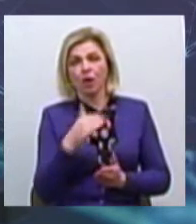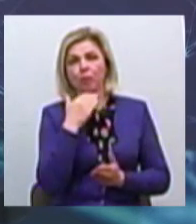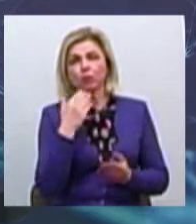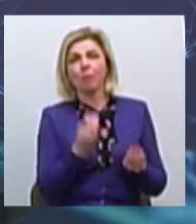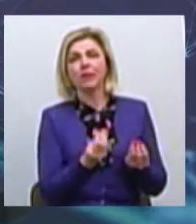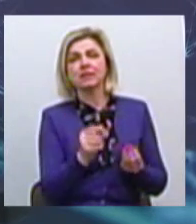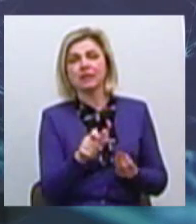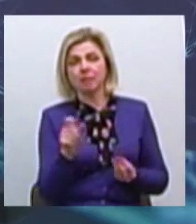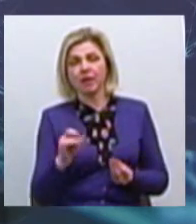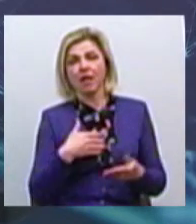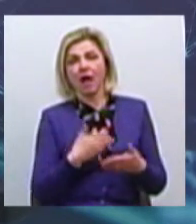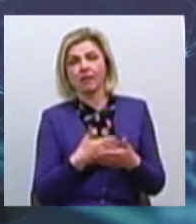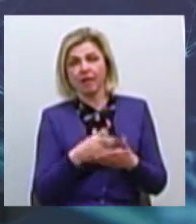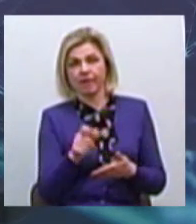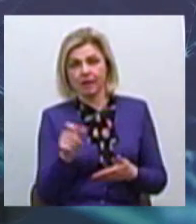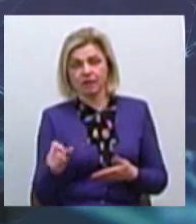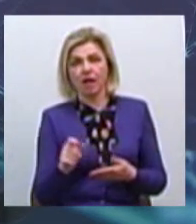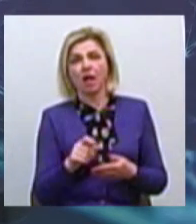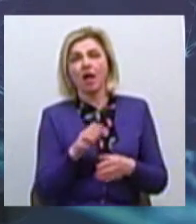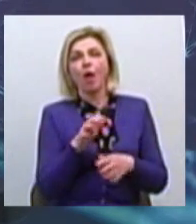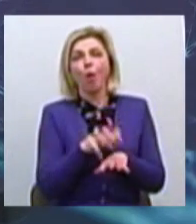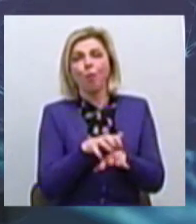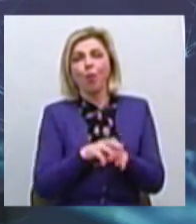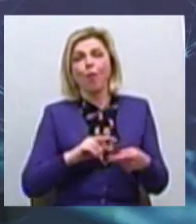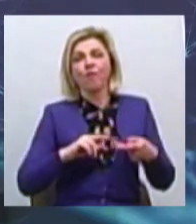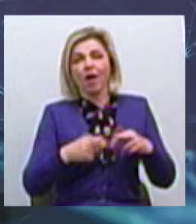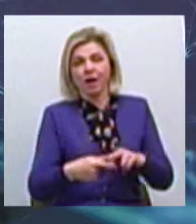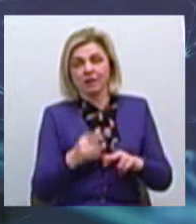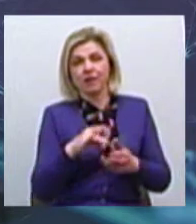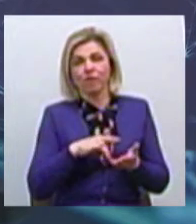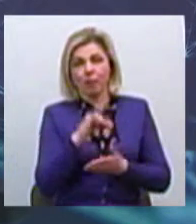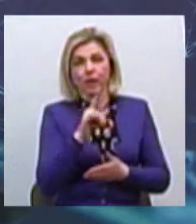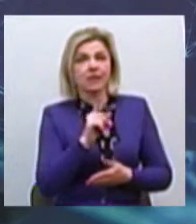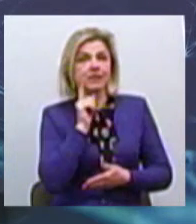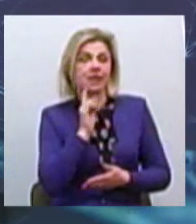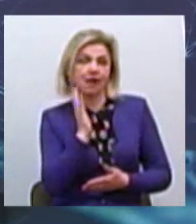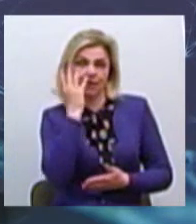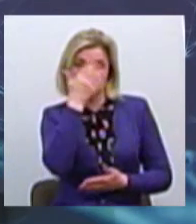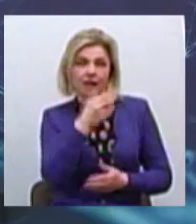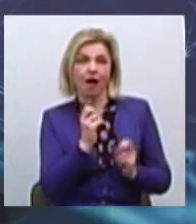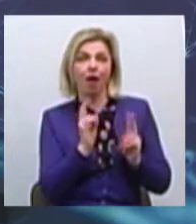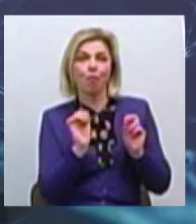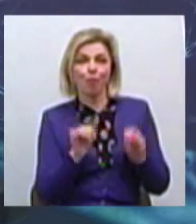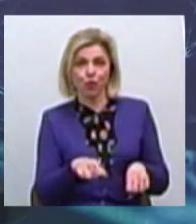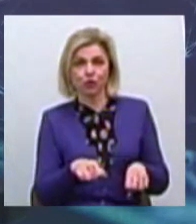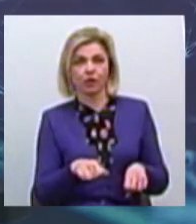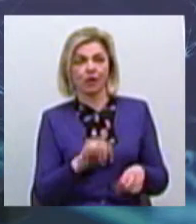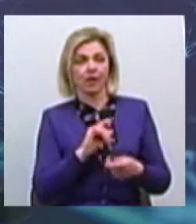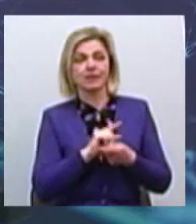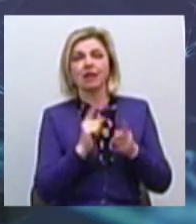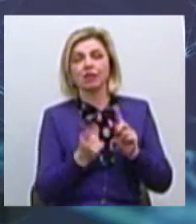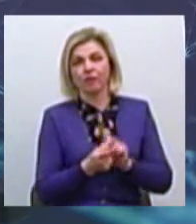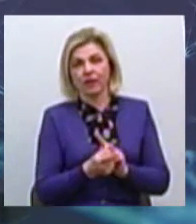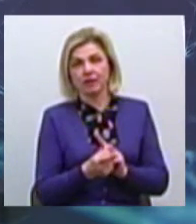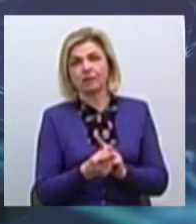и общественные активисты просто, как мы говорим, переобувались в полете, зеленели как только можно и становились... и